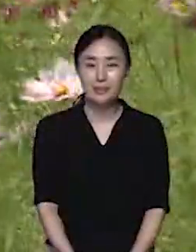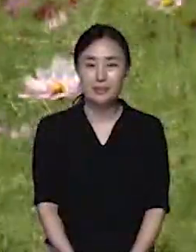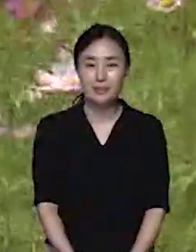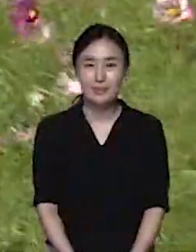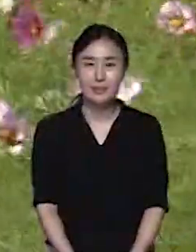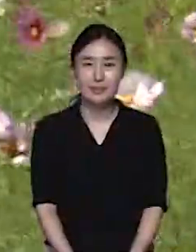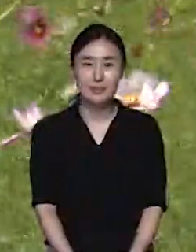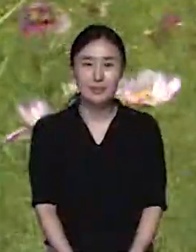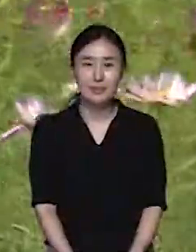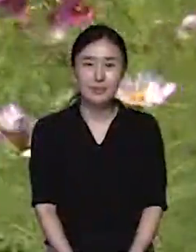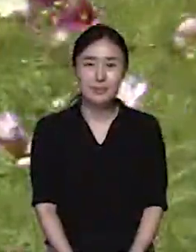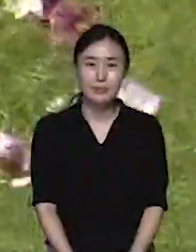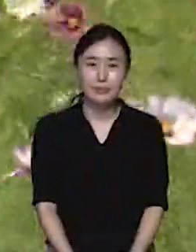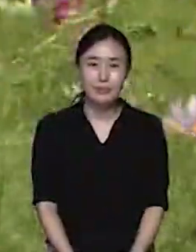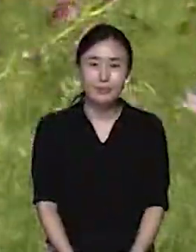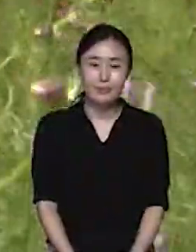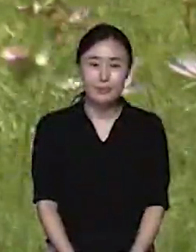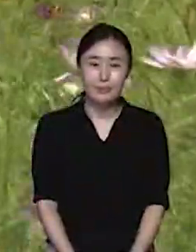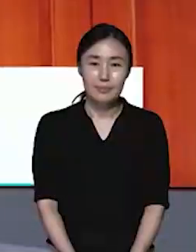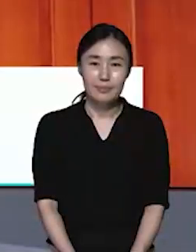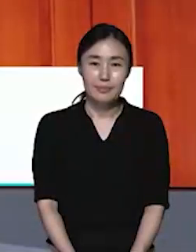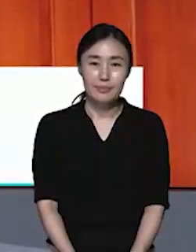KBC 정의진입니다.